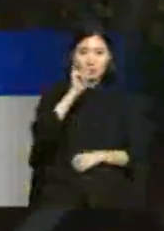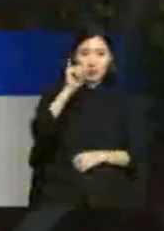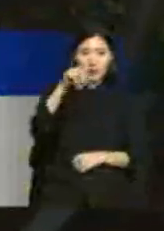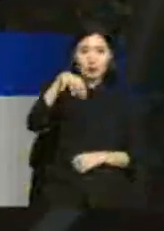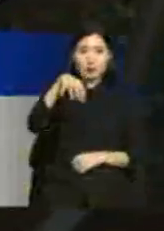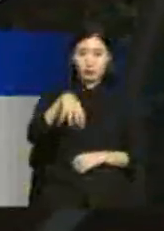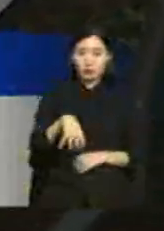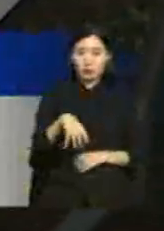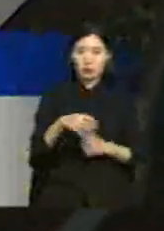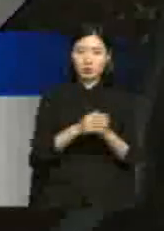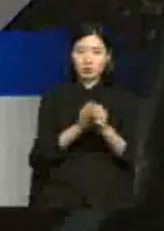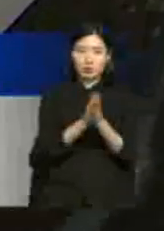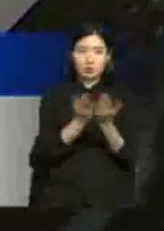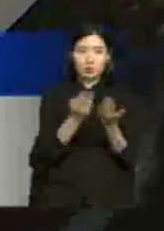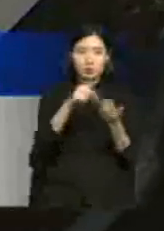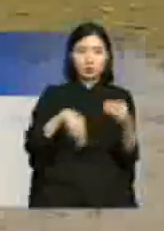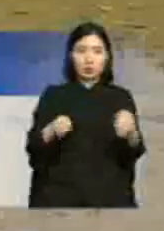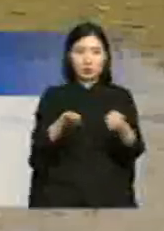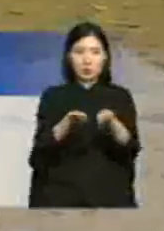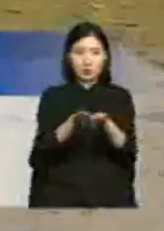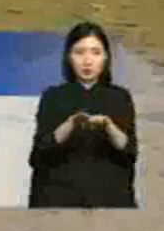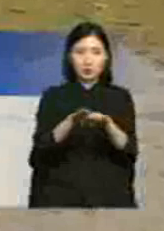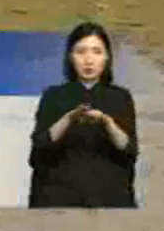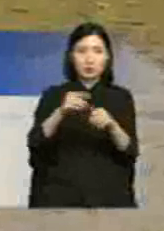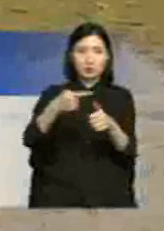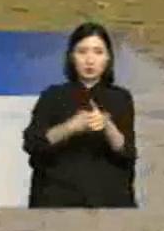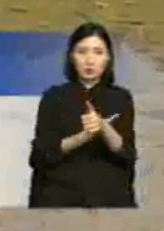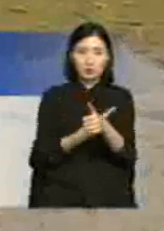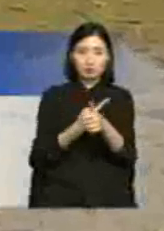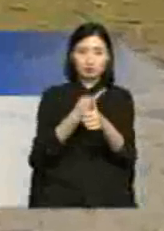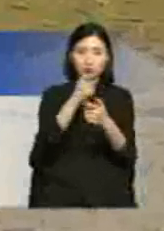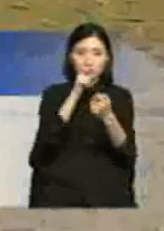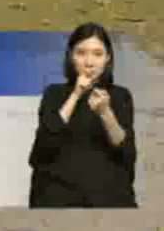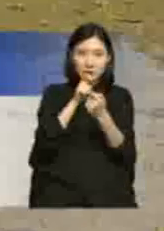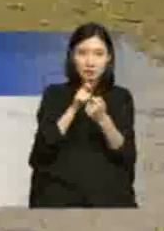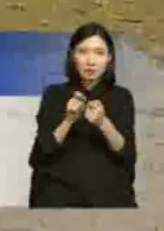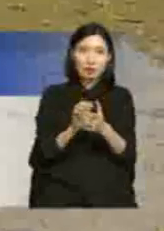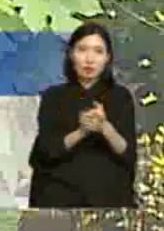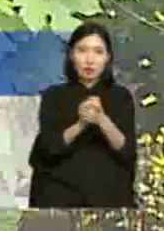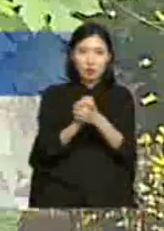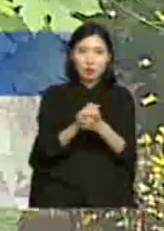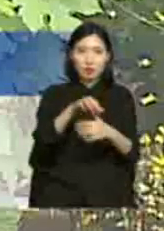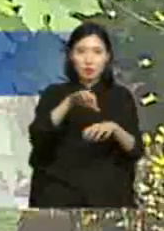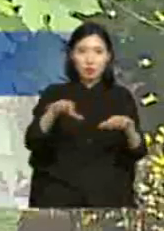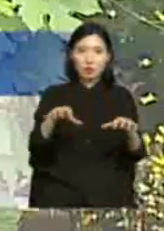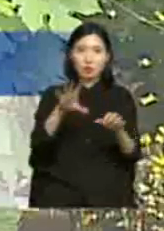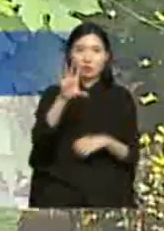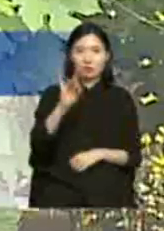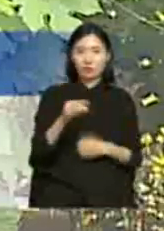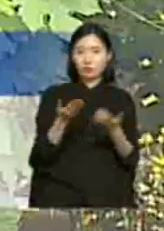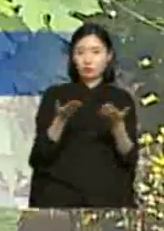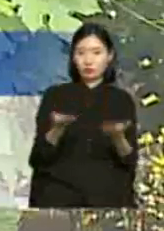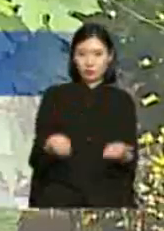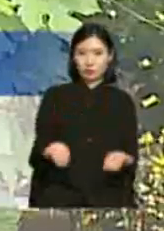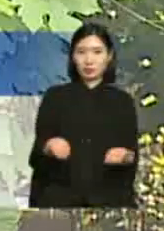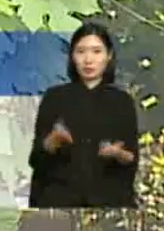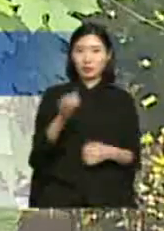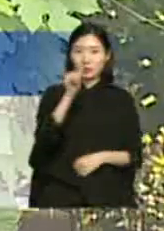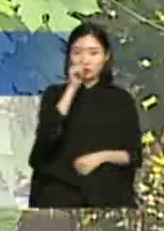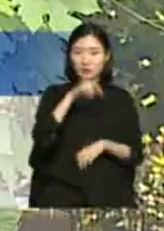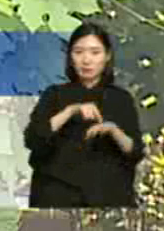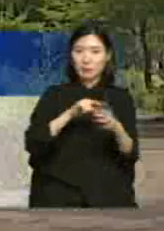이렇게 둔촌 도서관이 자연 친화적인 그런 공간과 아울려서 휴식과 쉼이